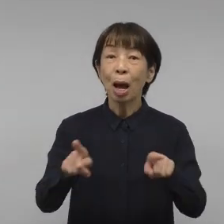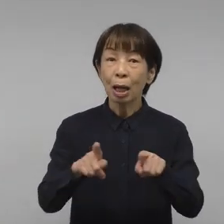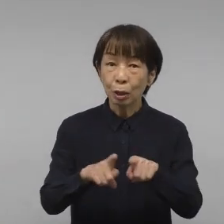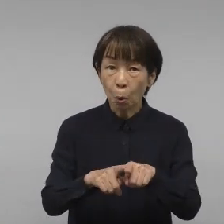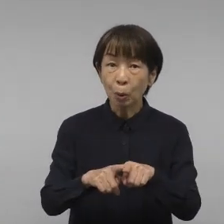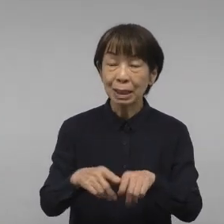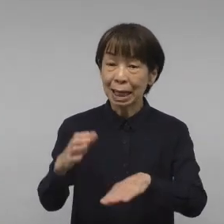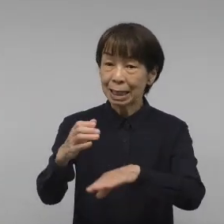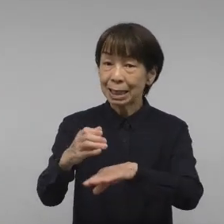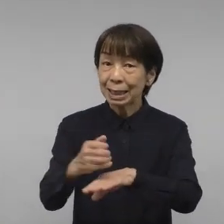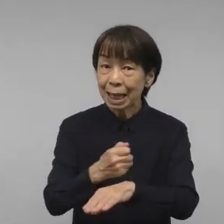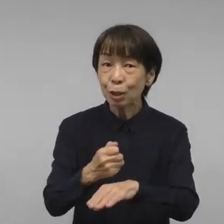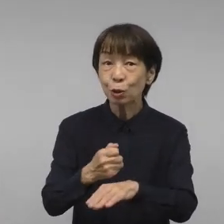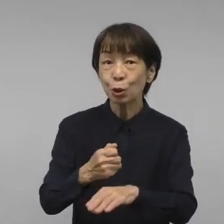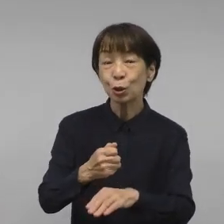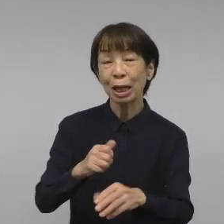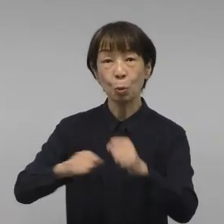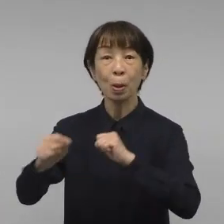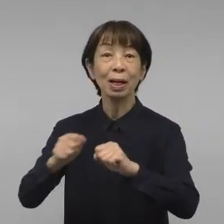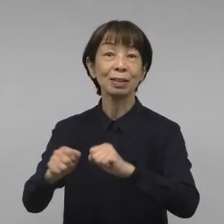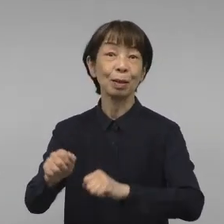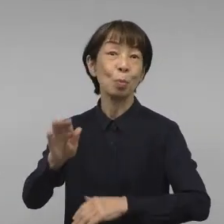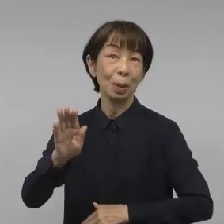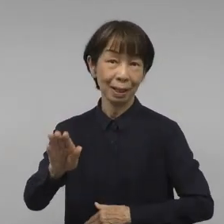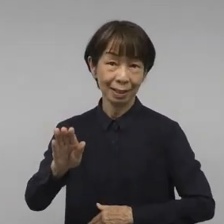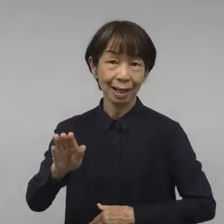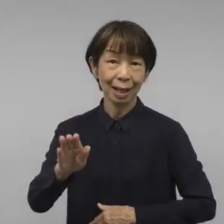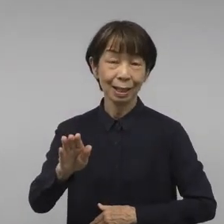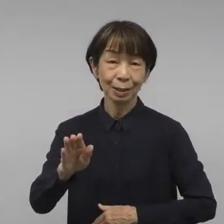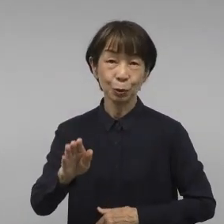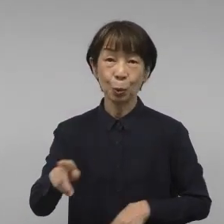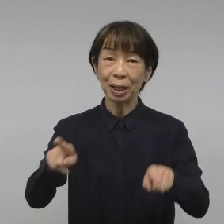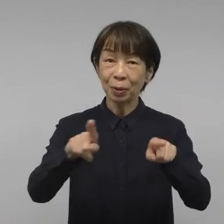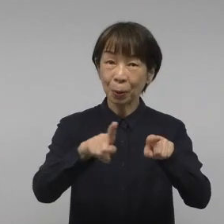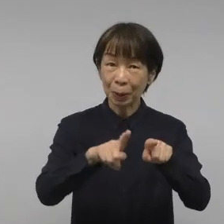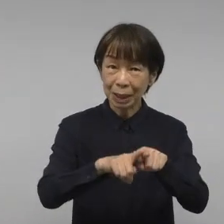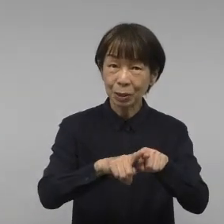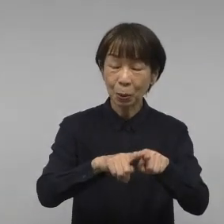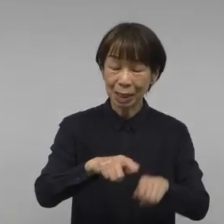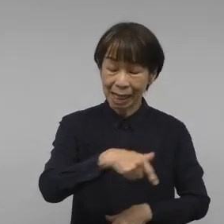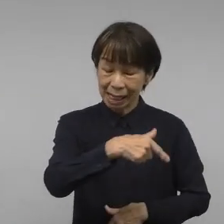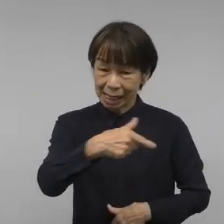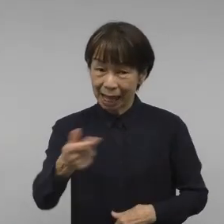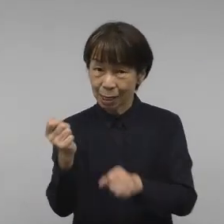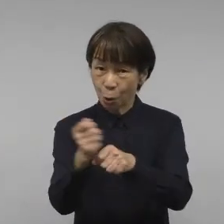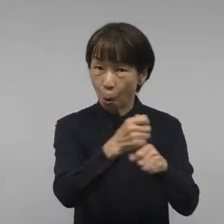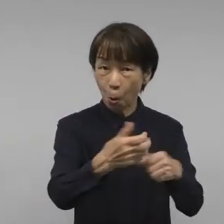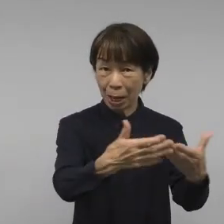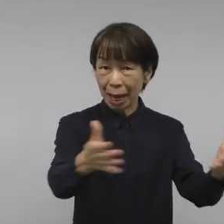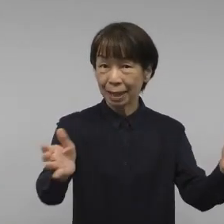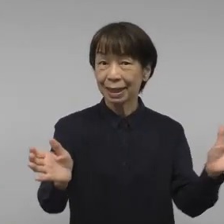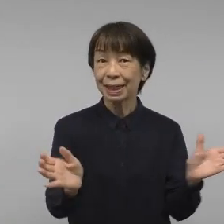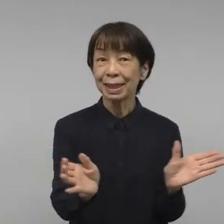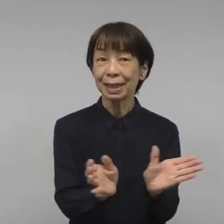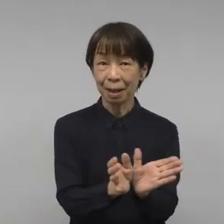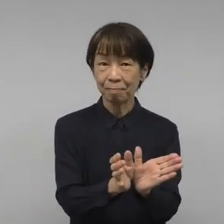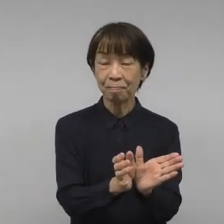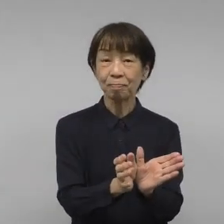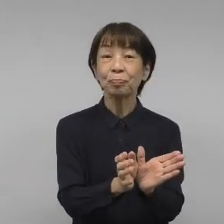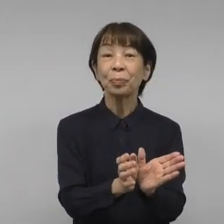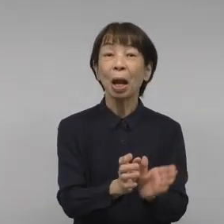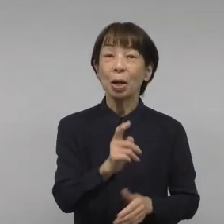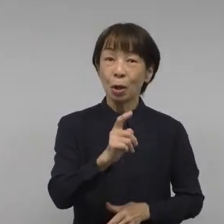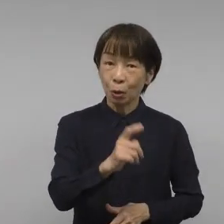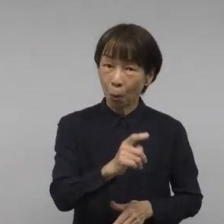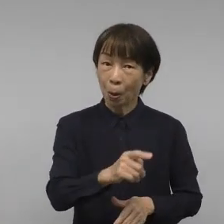ちろん選手たちの活躍があったわけですけれども、それに伴って大応援団の、話っていうのが随分と